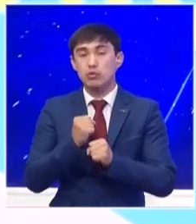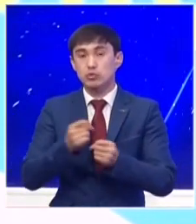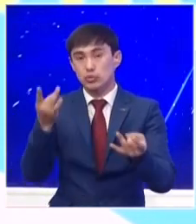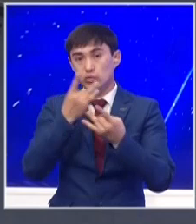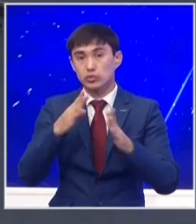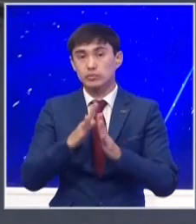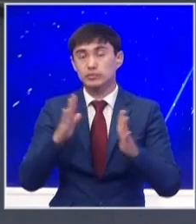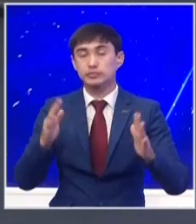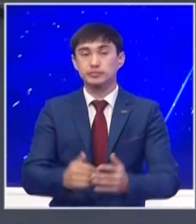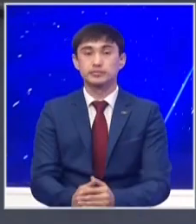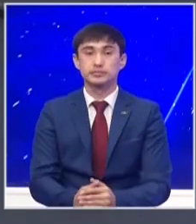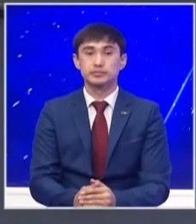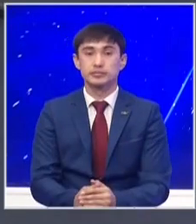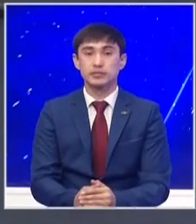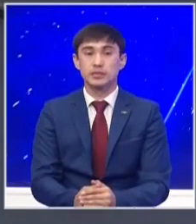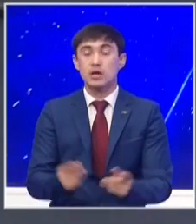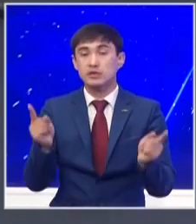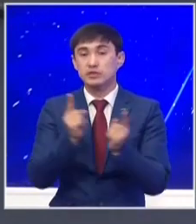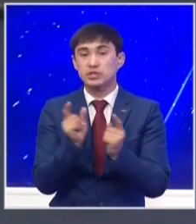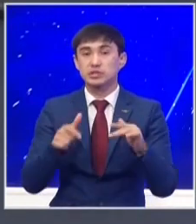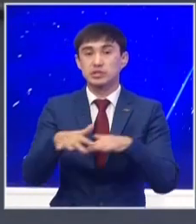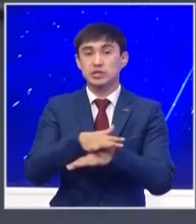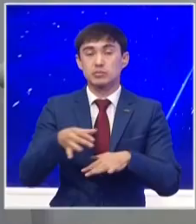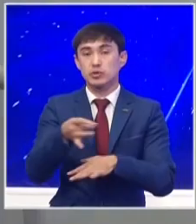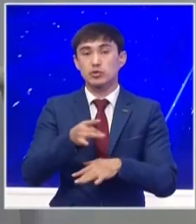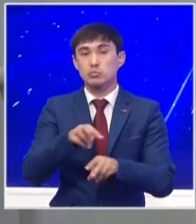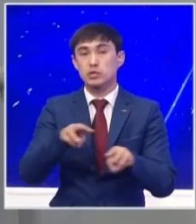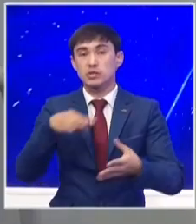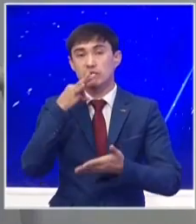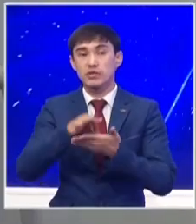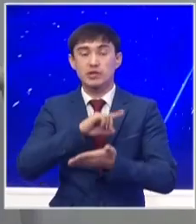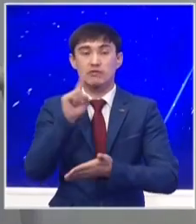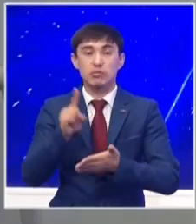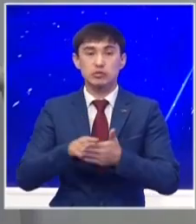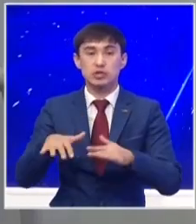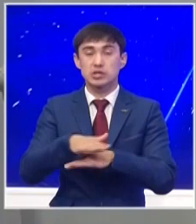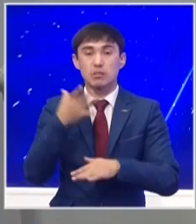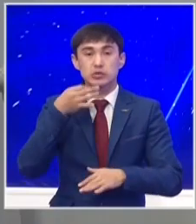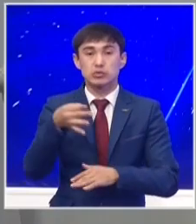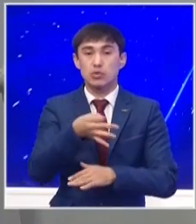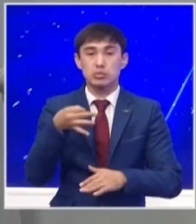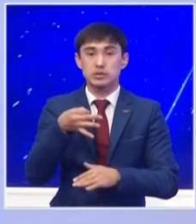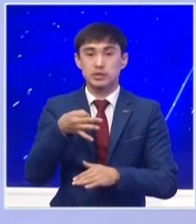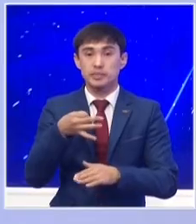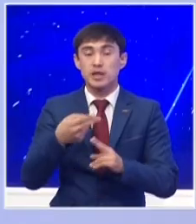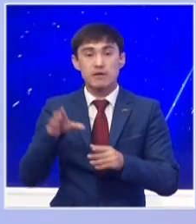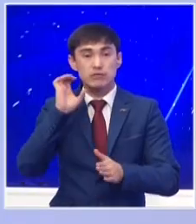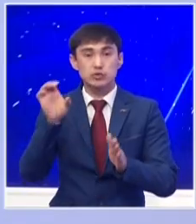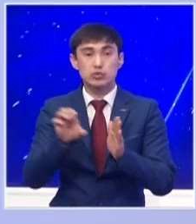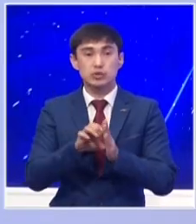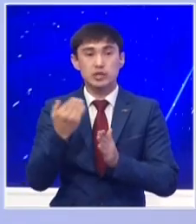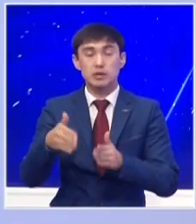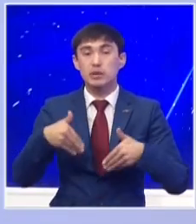культуры. В рамках встречи с населением региона министр ответила на вопросы жителей Алматинской области и выслушала